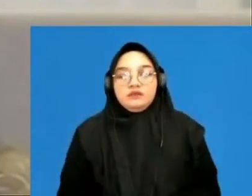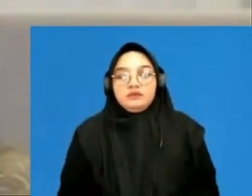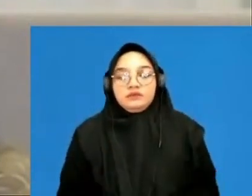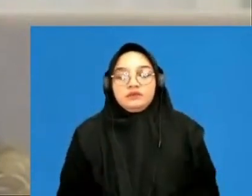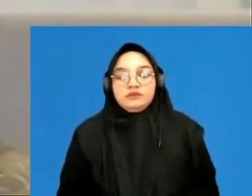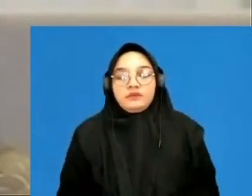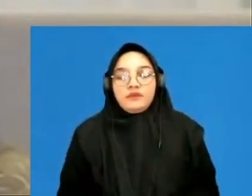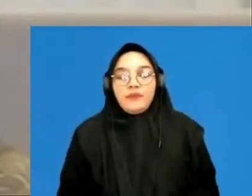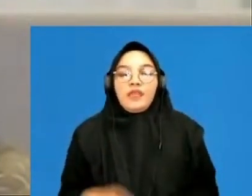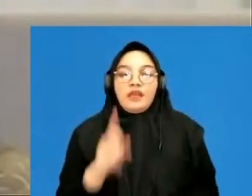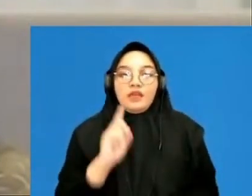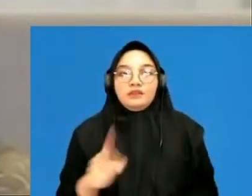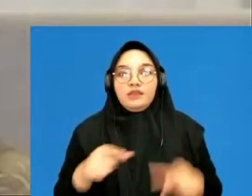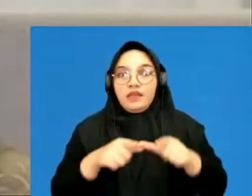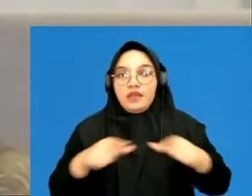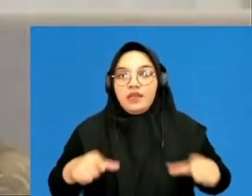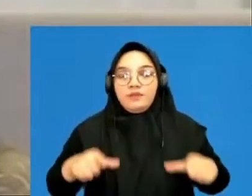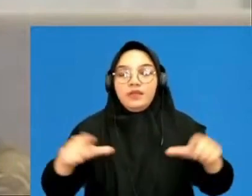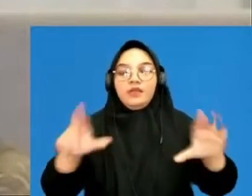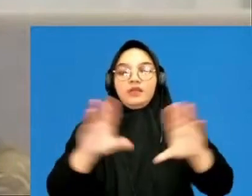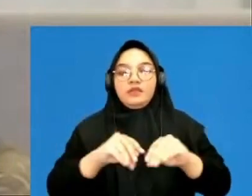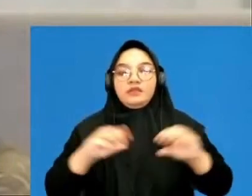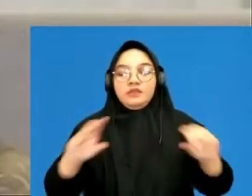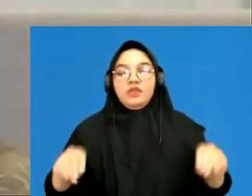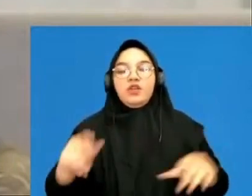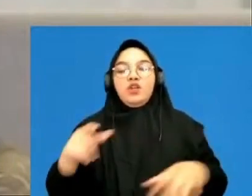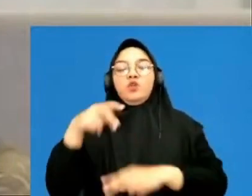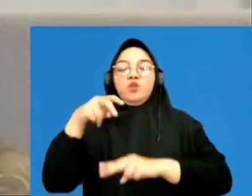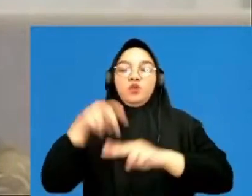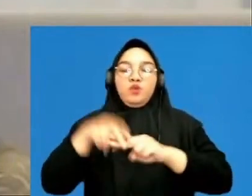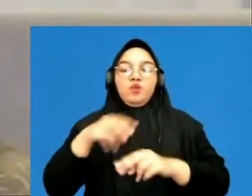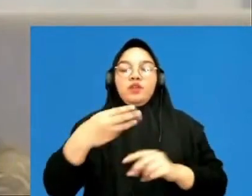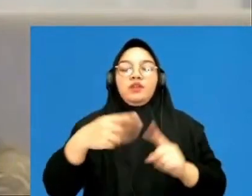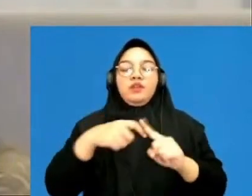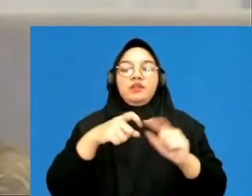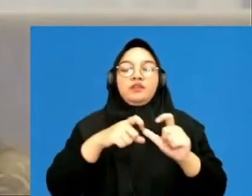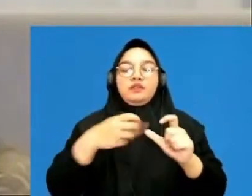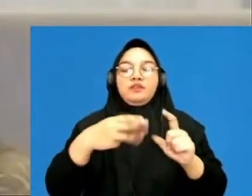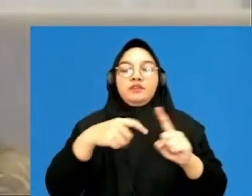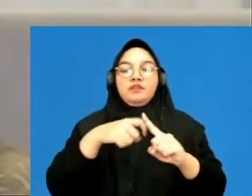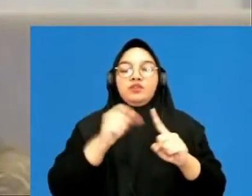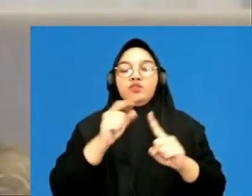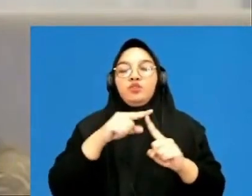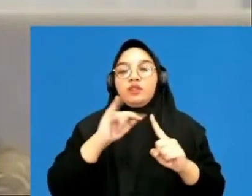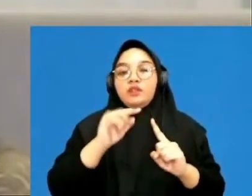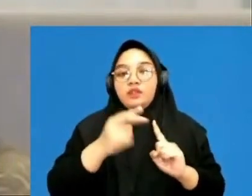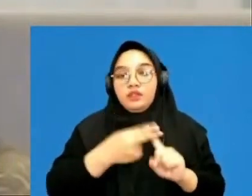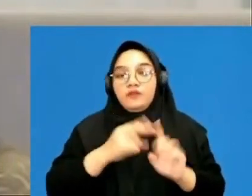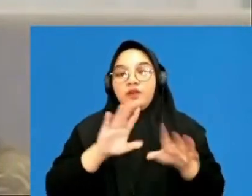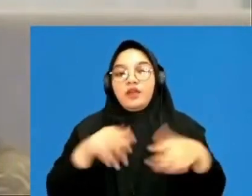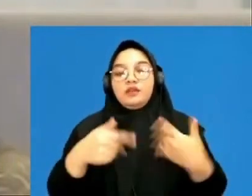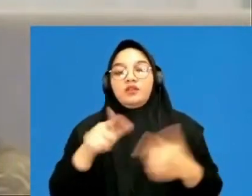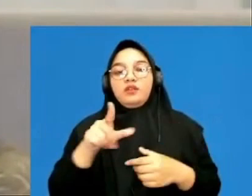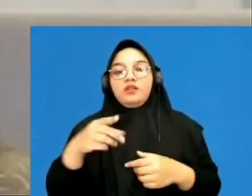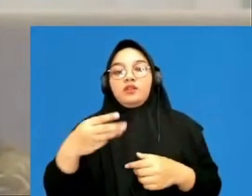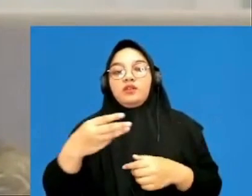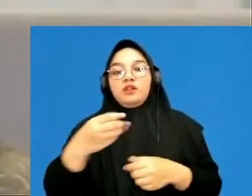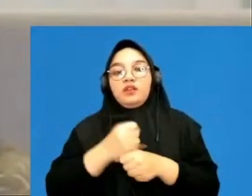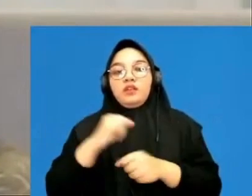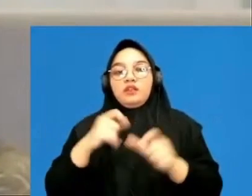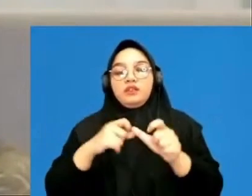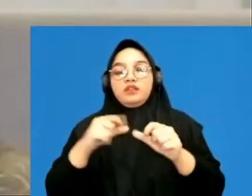adanya lapangan kerja duduk di eksekutif duduk di legislatif bisa menjadi presiden katakan